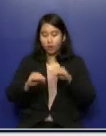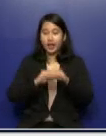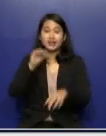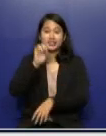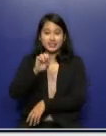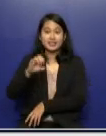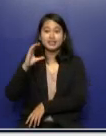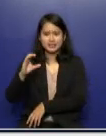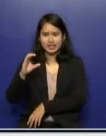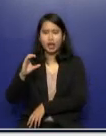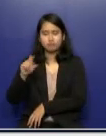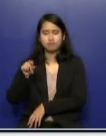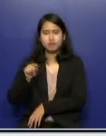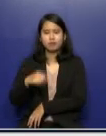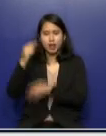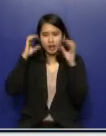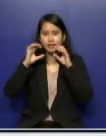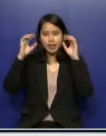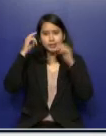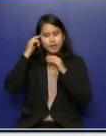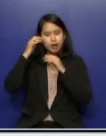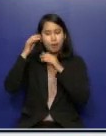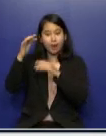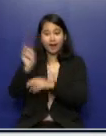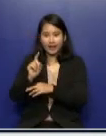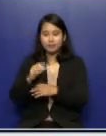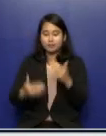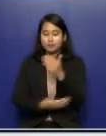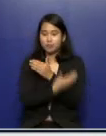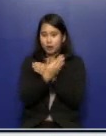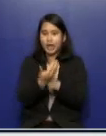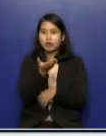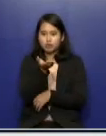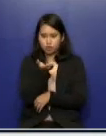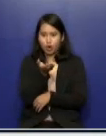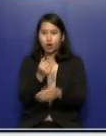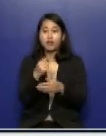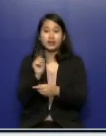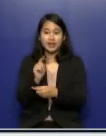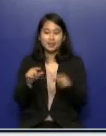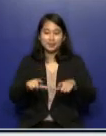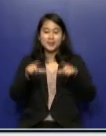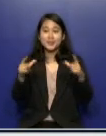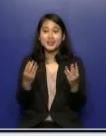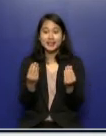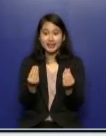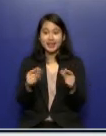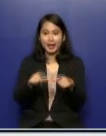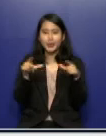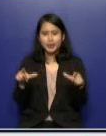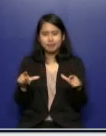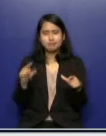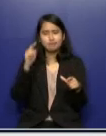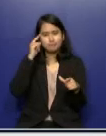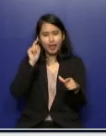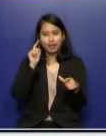เป็นโครงการที่รัฐบาลมุ่งหวังที่จะให้ขอโอกาสประเทศชาติที่จะให้พื้นที่ส่วนนี้ที่มีศักยภาพต่อเนื่